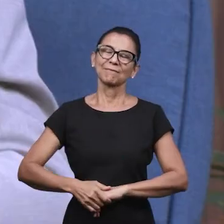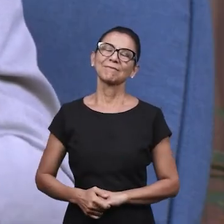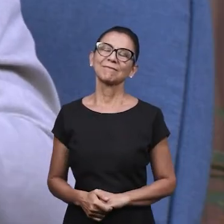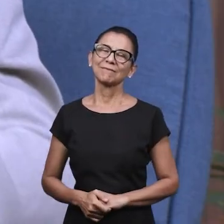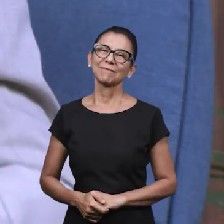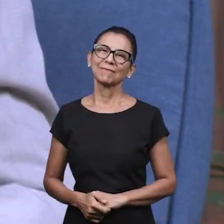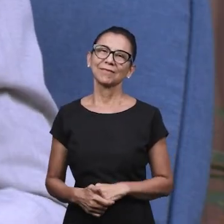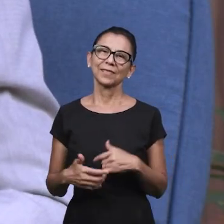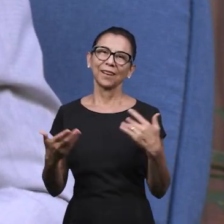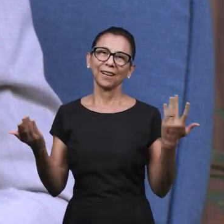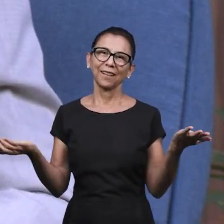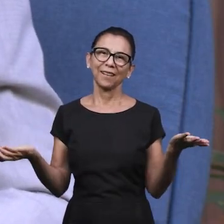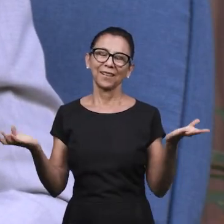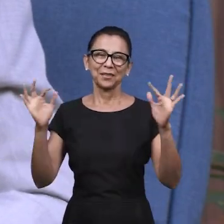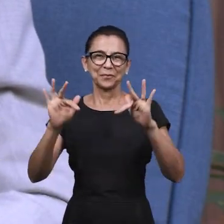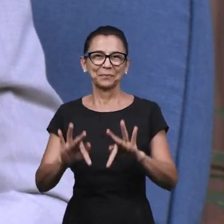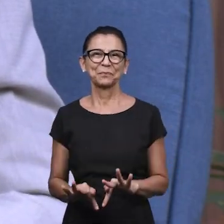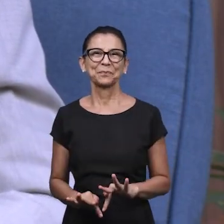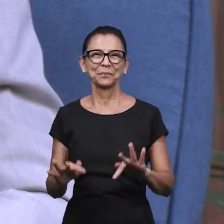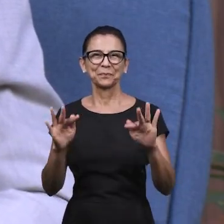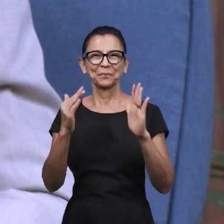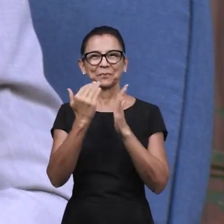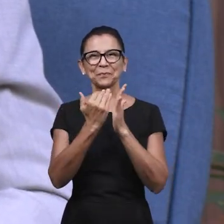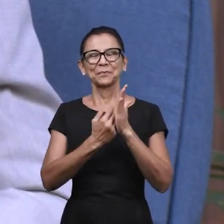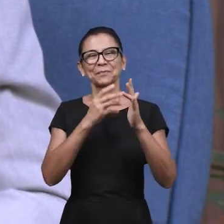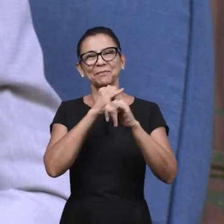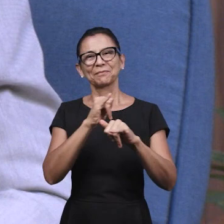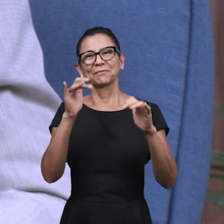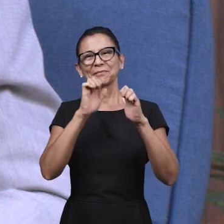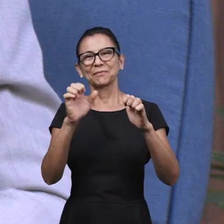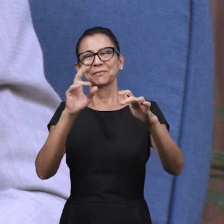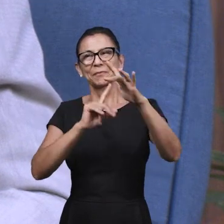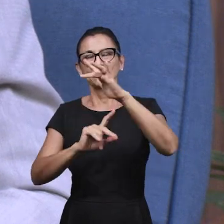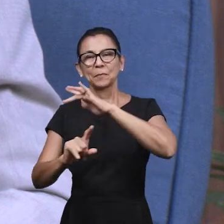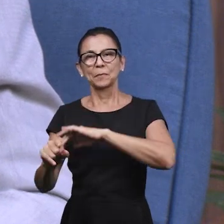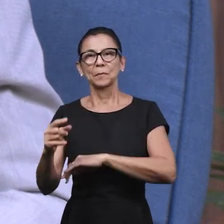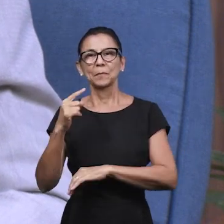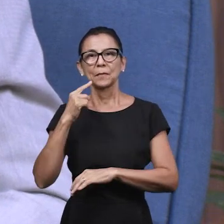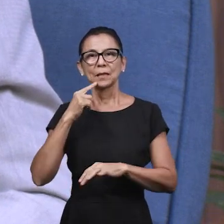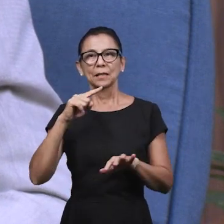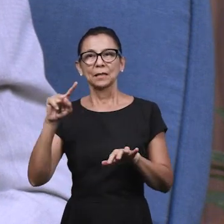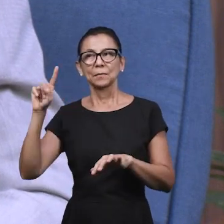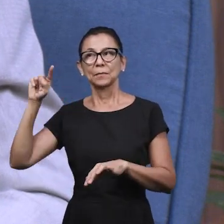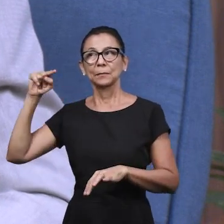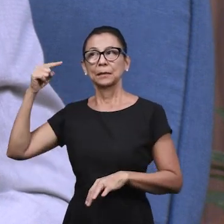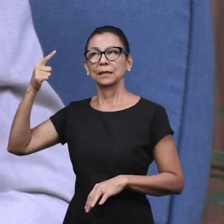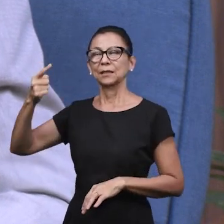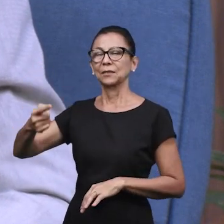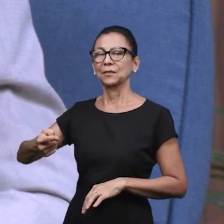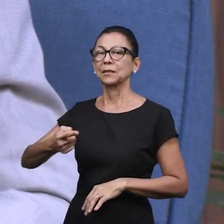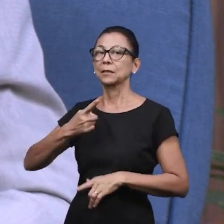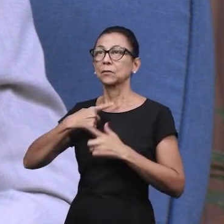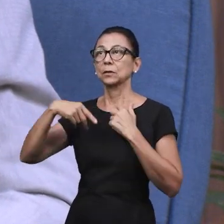ponctuellement. Et ainsi, nous arrivons à la fin de cette édition de la promotion d'annonçant l'évangile éternel. La semaine prochaine, si Dieu nous